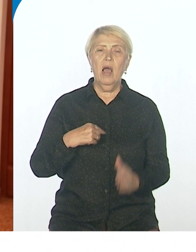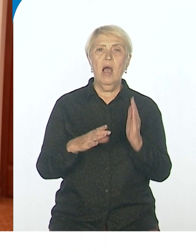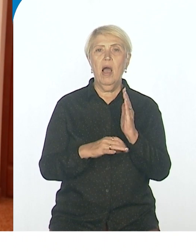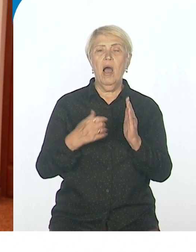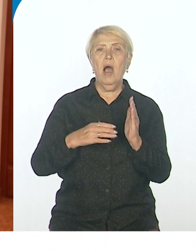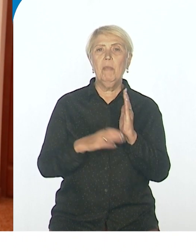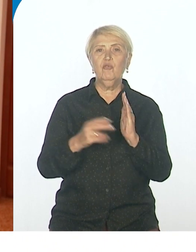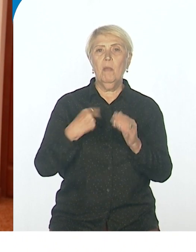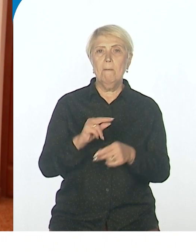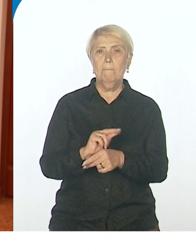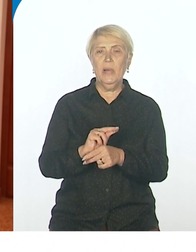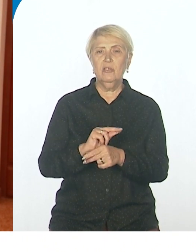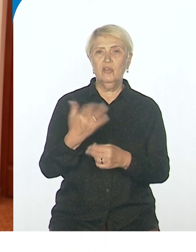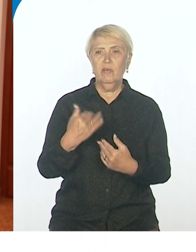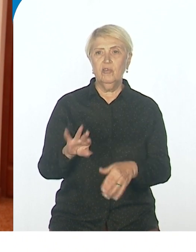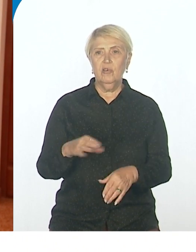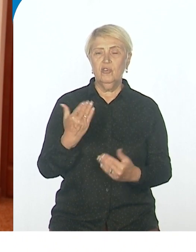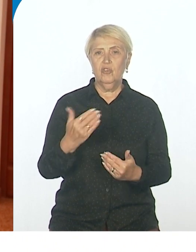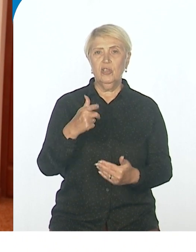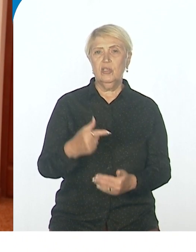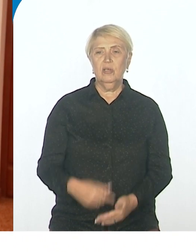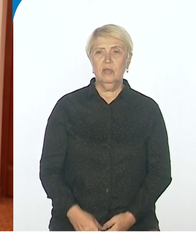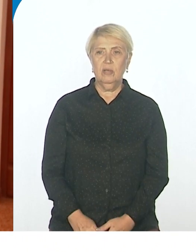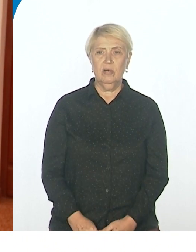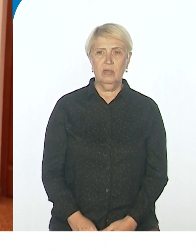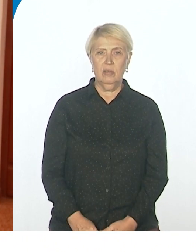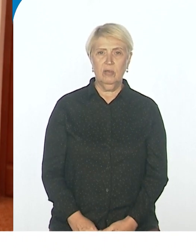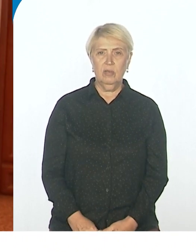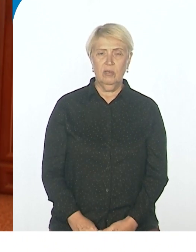же развалина. Ну, сейчас идет, по крайней мере,